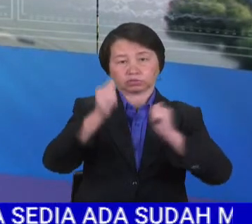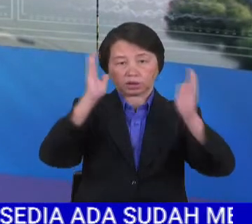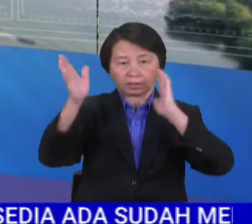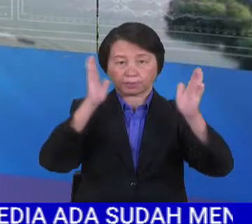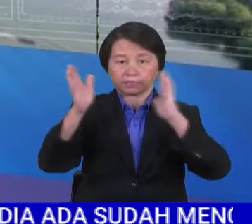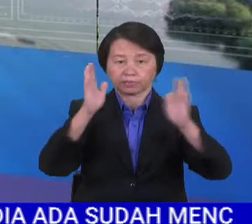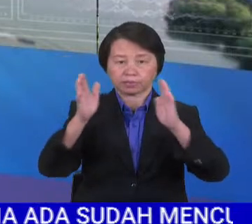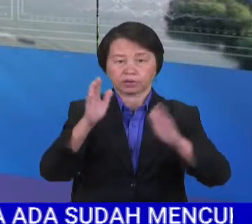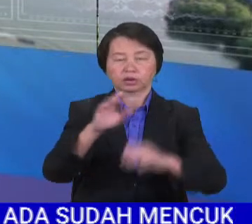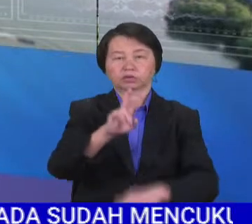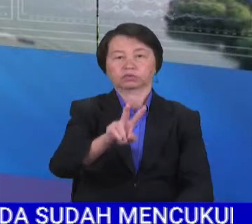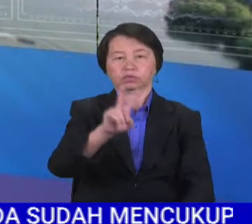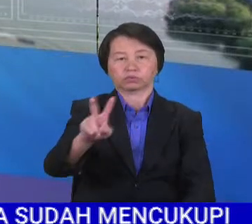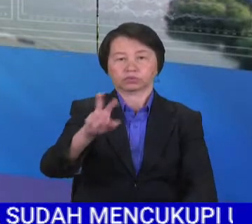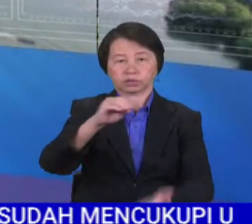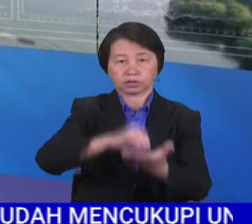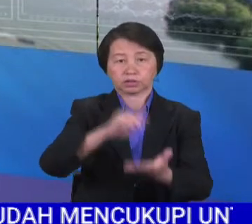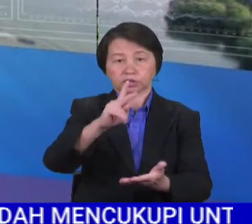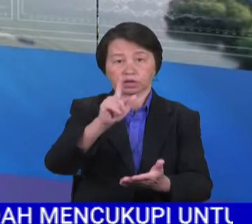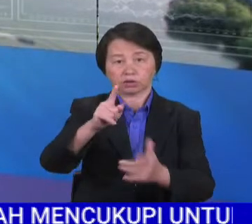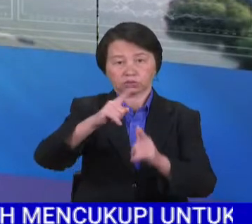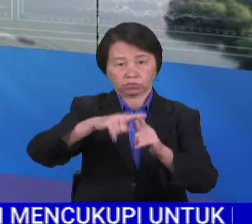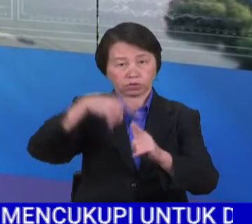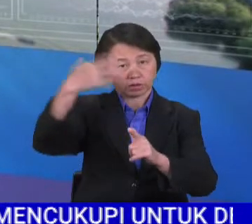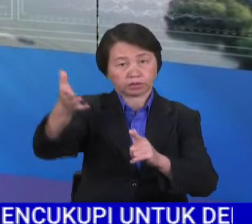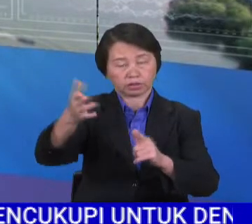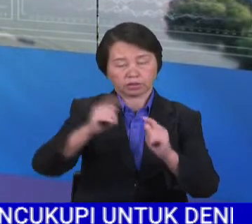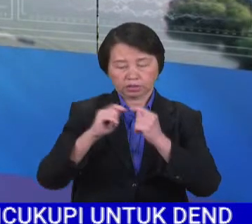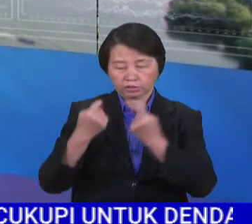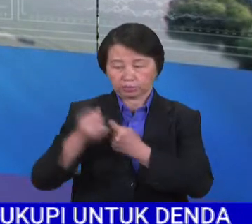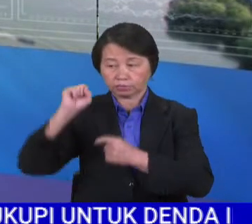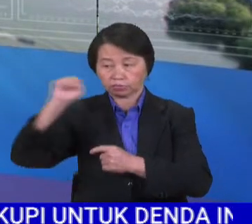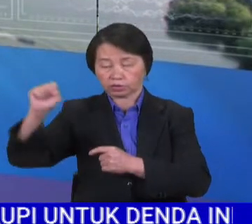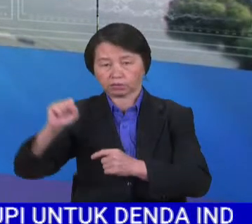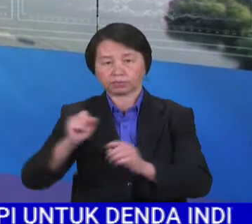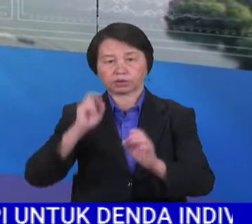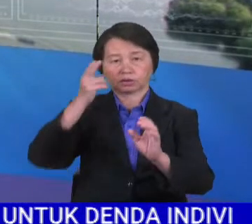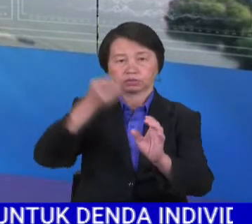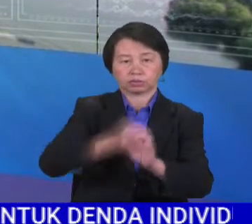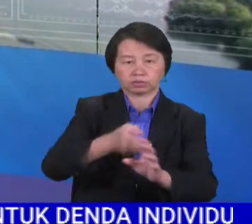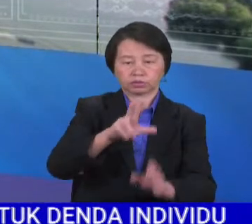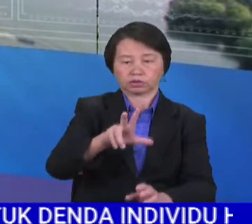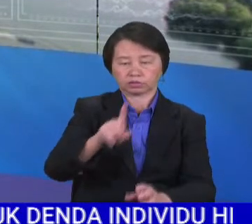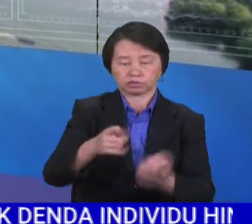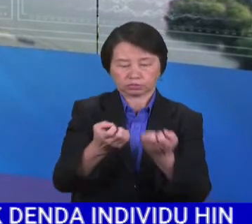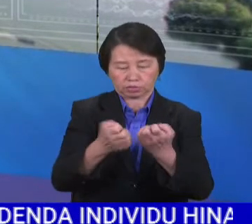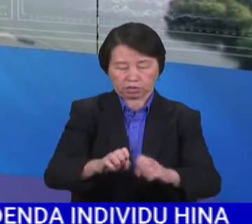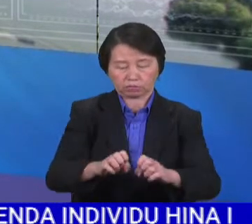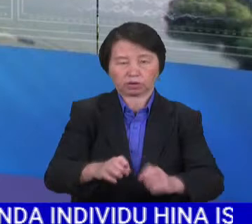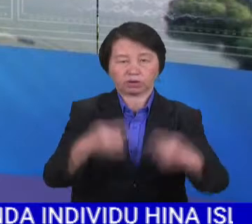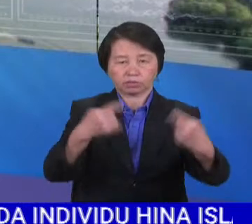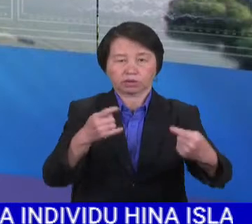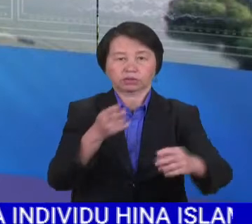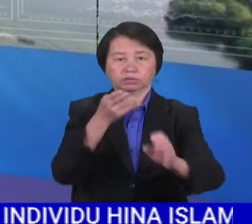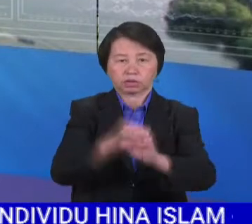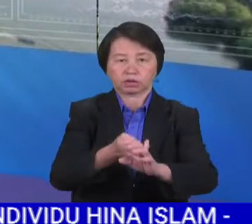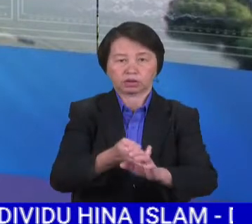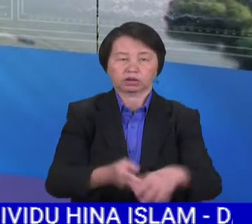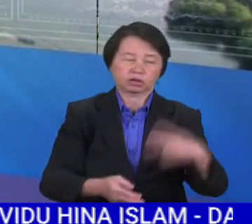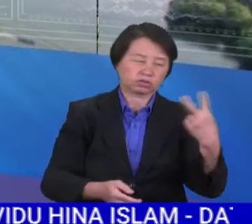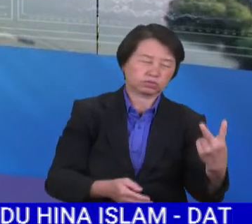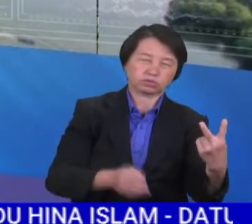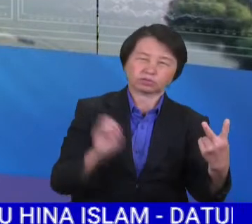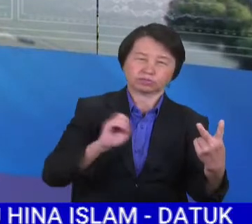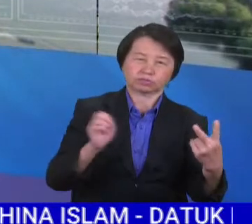Malaysia Sukma edisi ke-20 di Kuala Lumpur bulan depan Kontingen sama akan mintai kesemua 31 sukan yang dipertandingkan kecuali